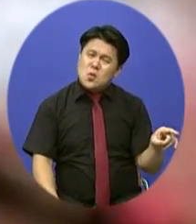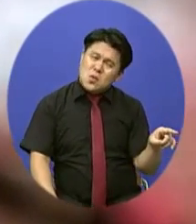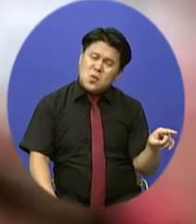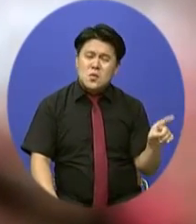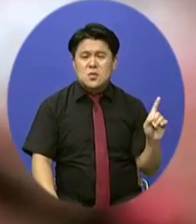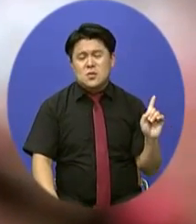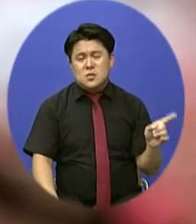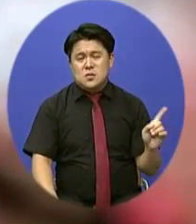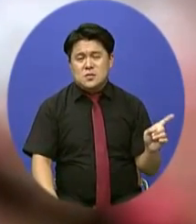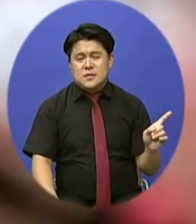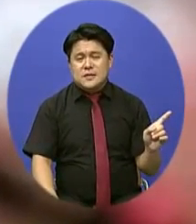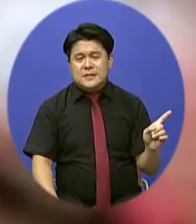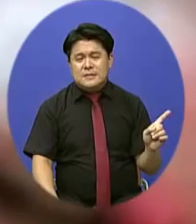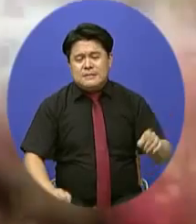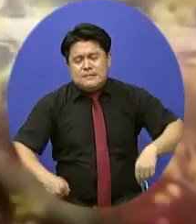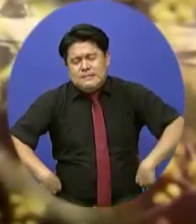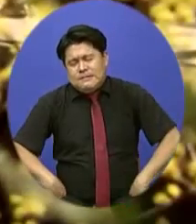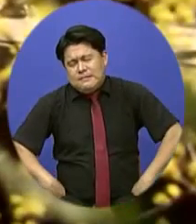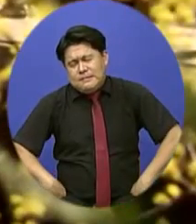사양인데